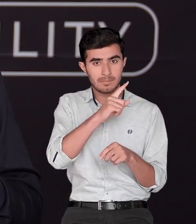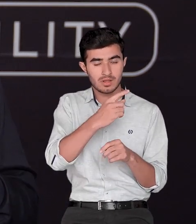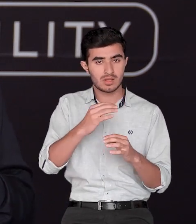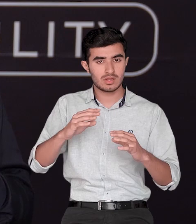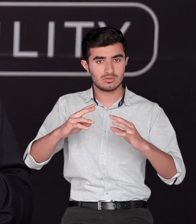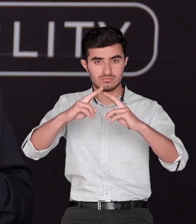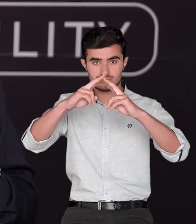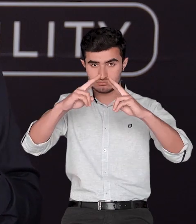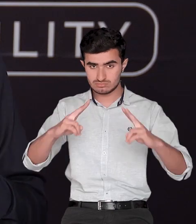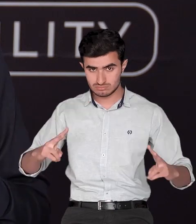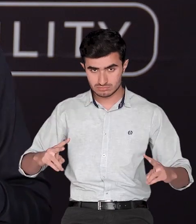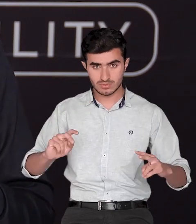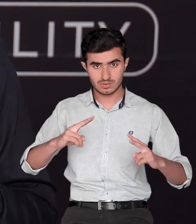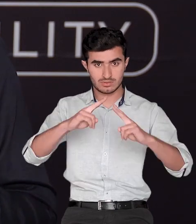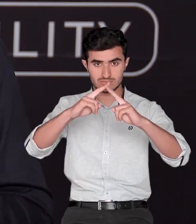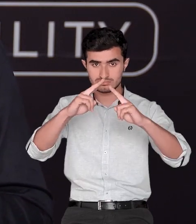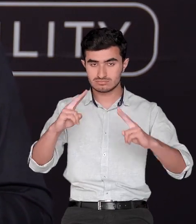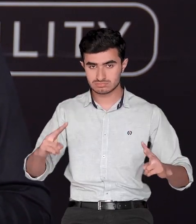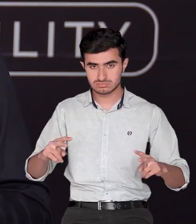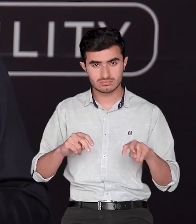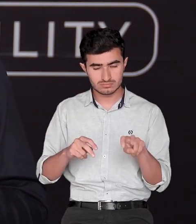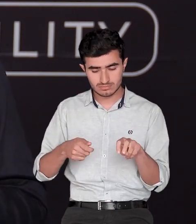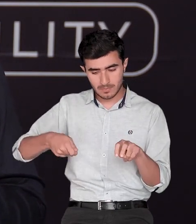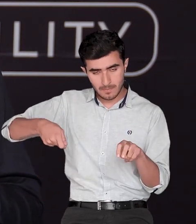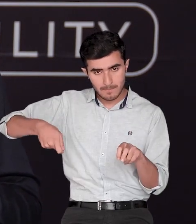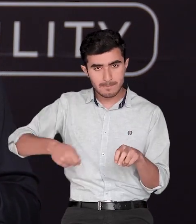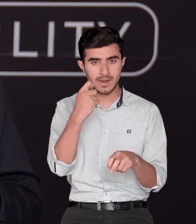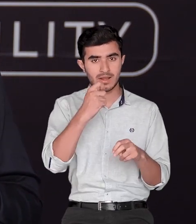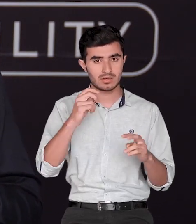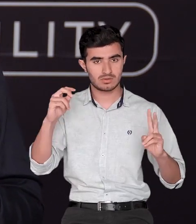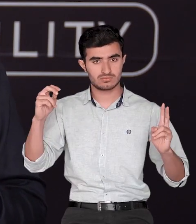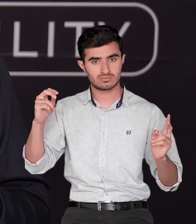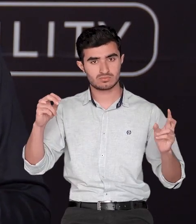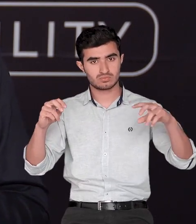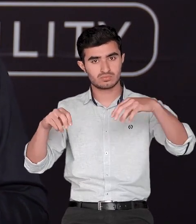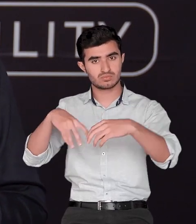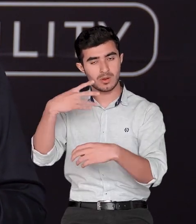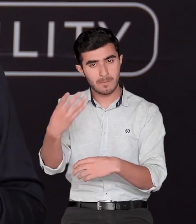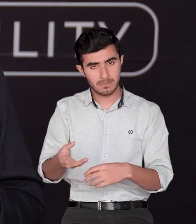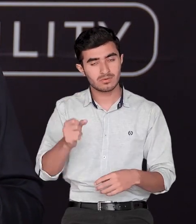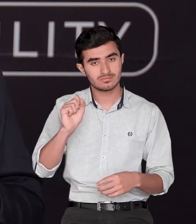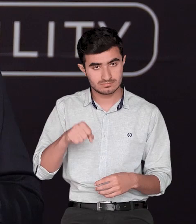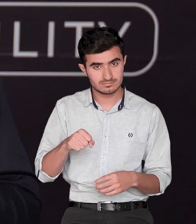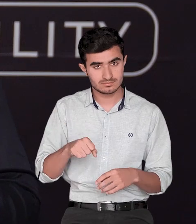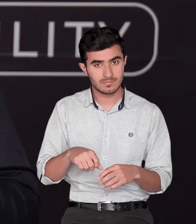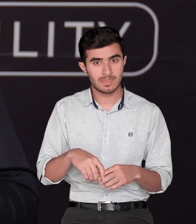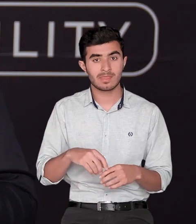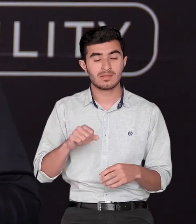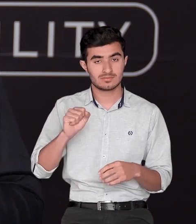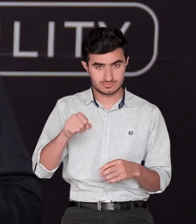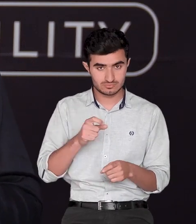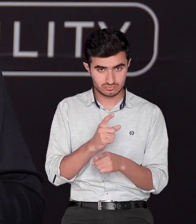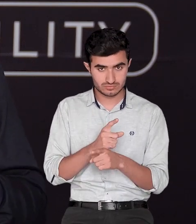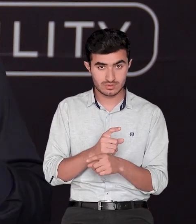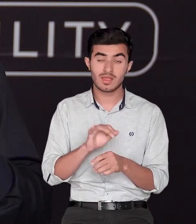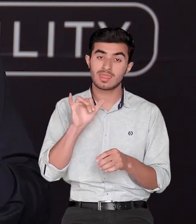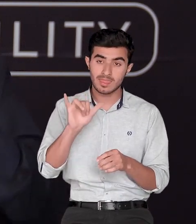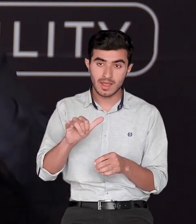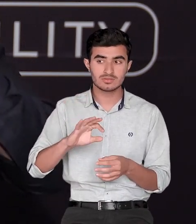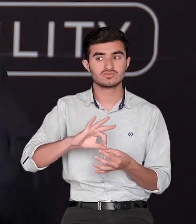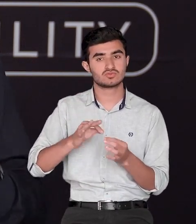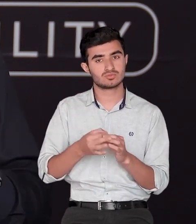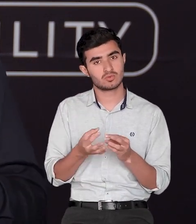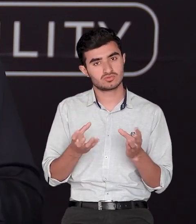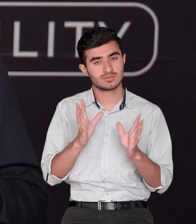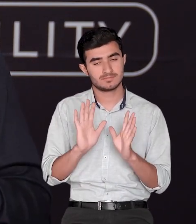हैं, तो वो ट्रेंड हॉर्समैन उनको ट्रेन किया जाता था नेज़े के साथ। उन्होंने पेग को उखाड़ना है। वो